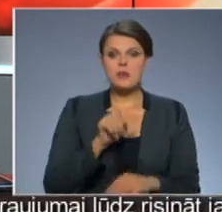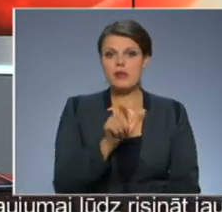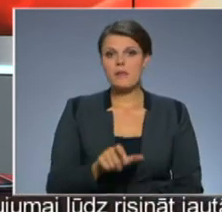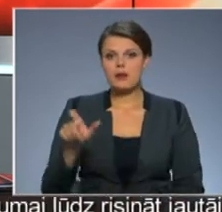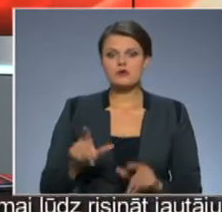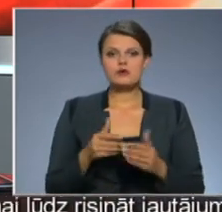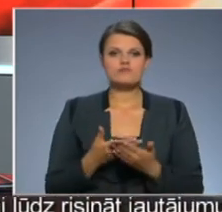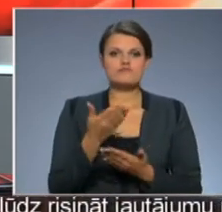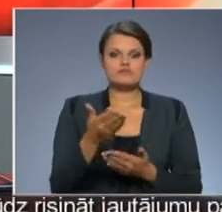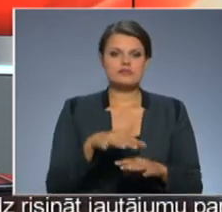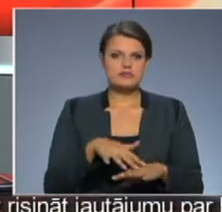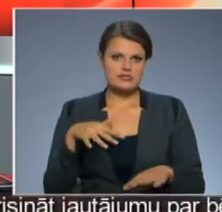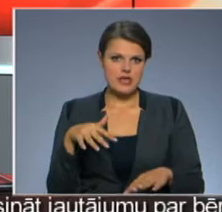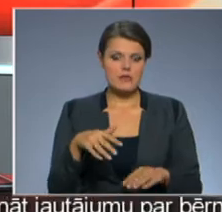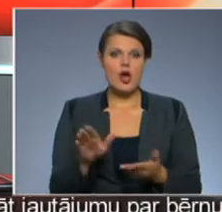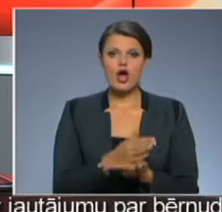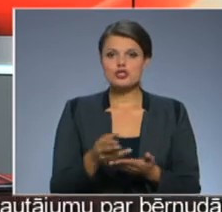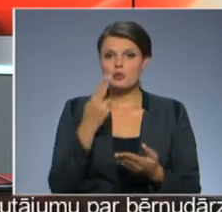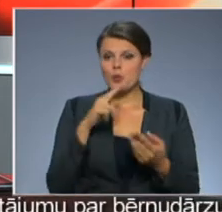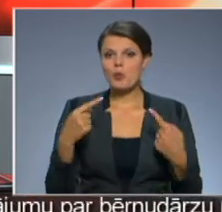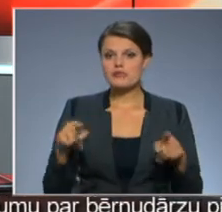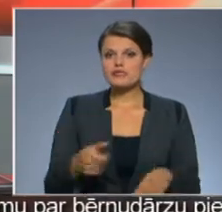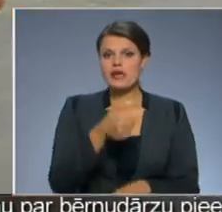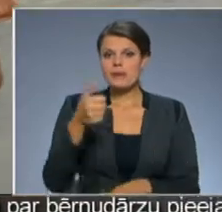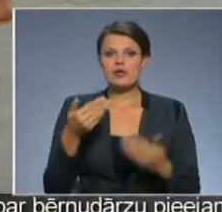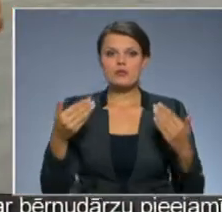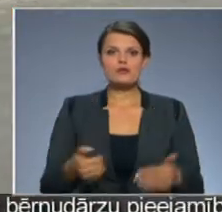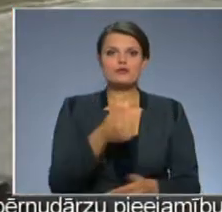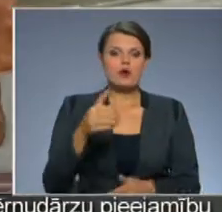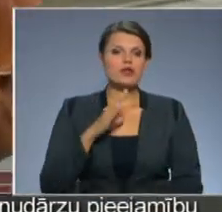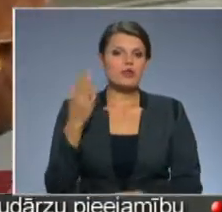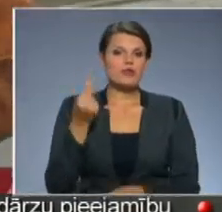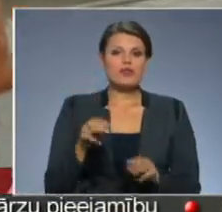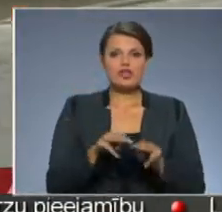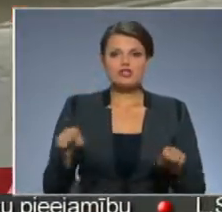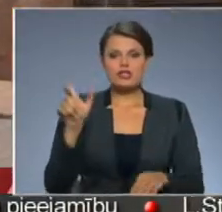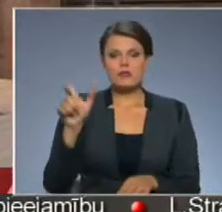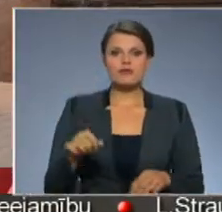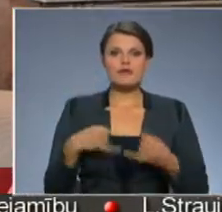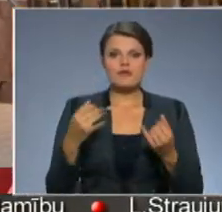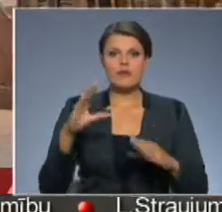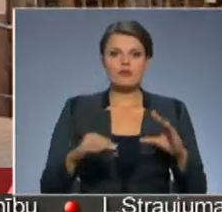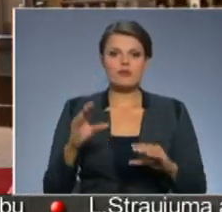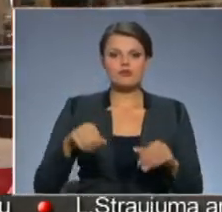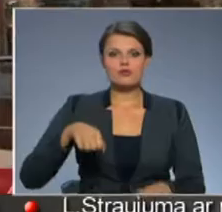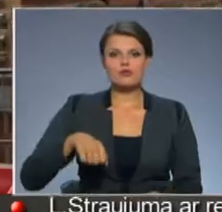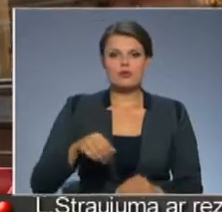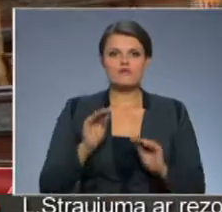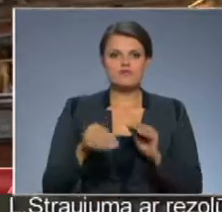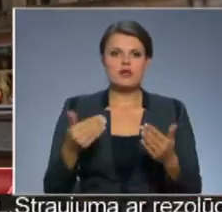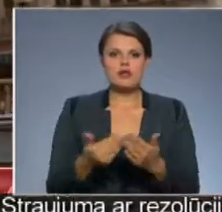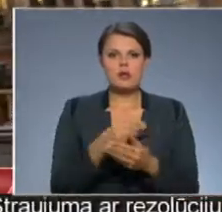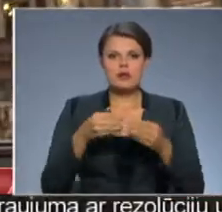devās to iesniegt Saeimā. Atšķirībā no citiem gadiem šogad bijušā finanšu ministra Roberta Zīles dāvāto budžeta portfeli rotāja